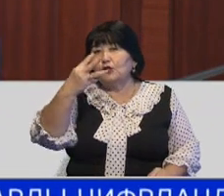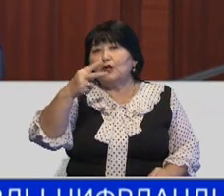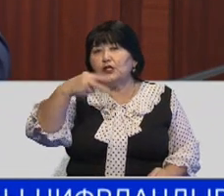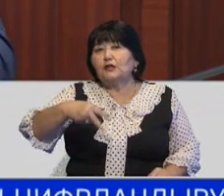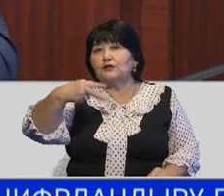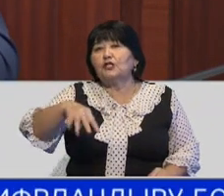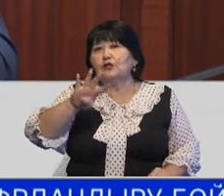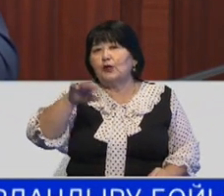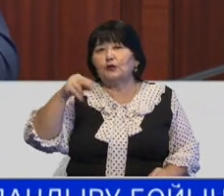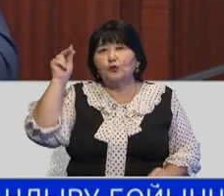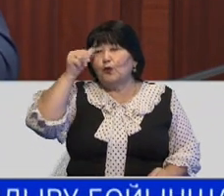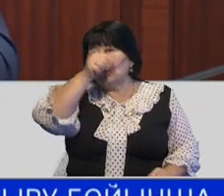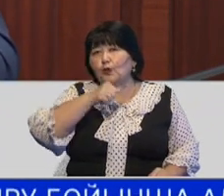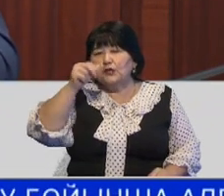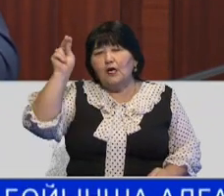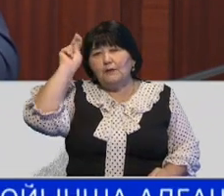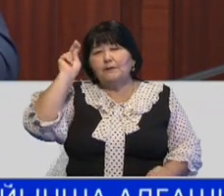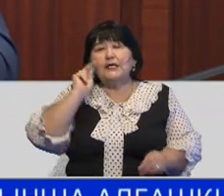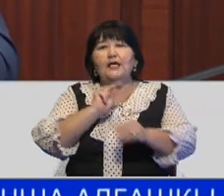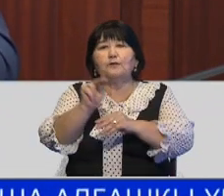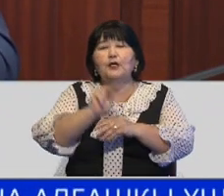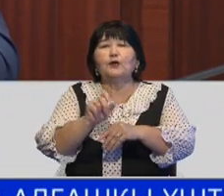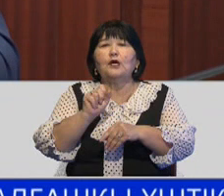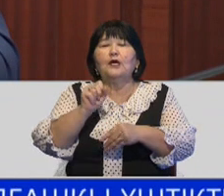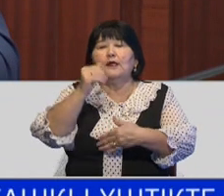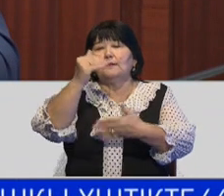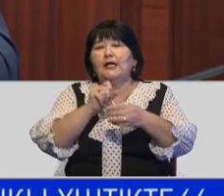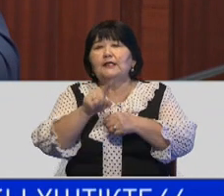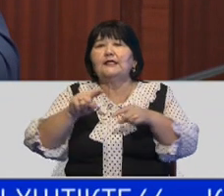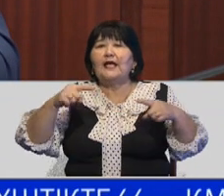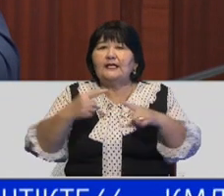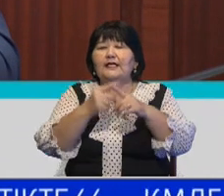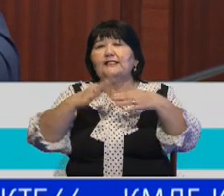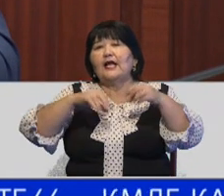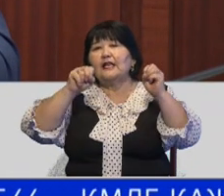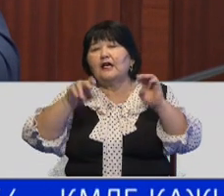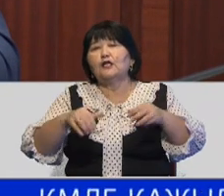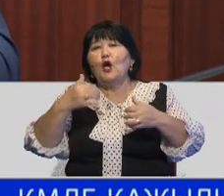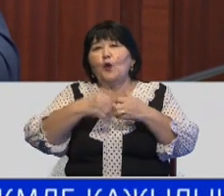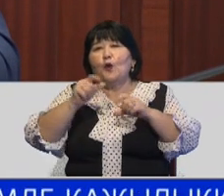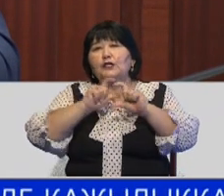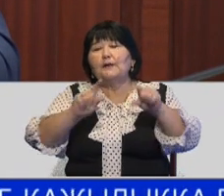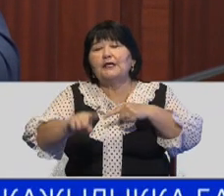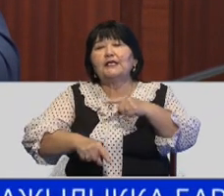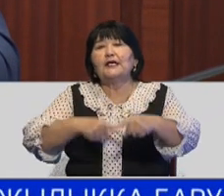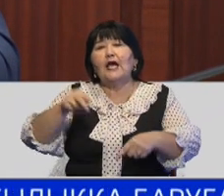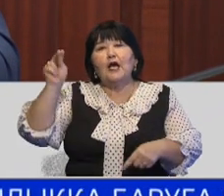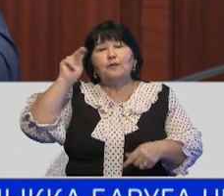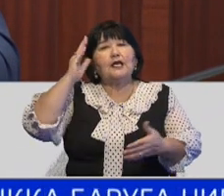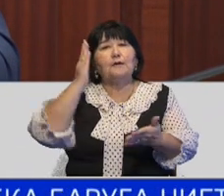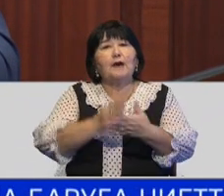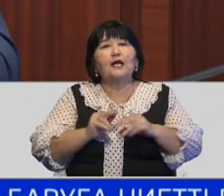2023-2024 оқу жылына мемлекеттік білім беру тапсырысы бойынша техникалық және кәсіптік орта білімнен кейін білімі